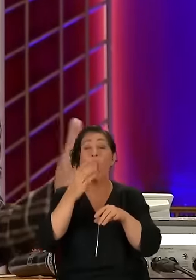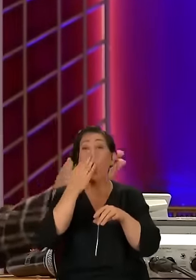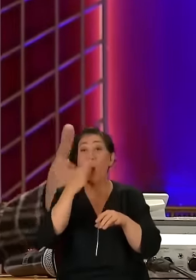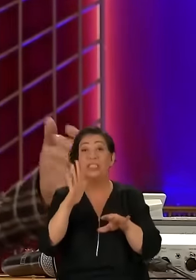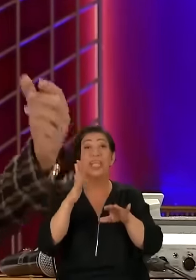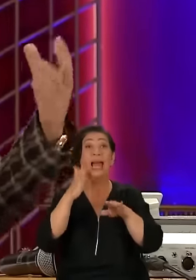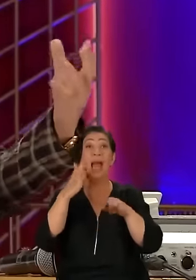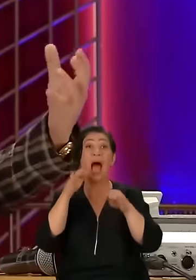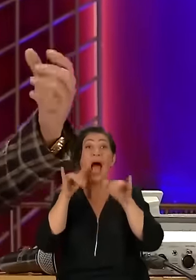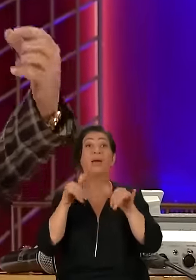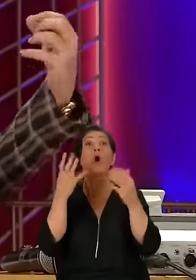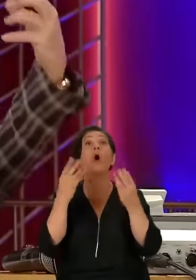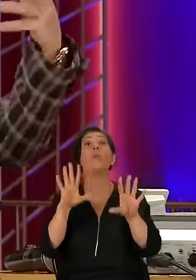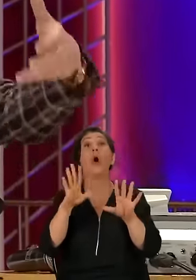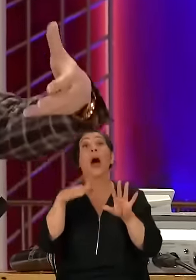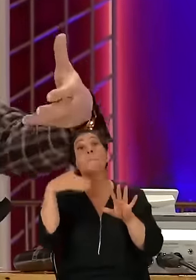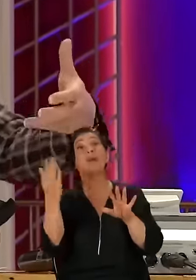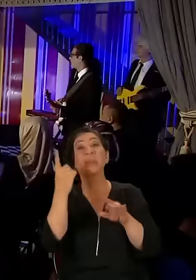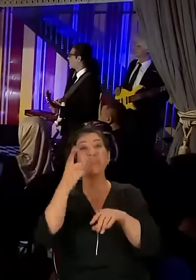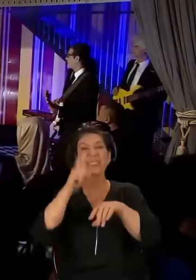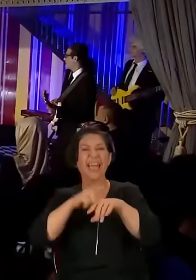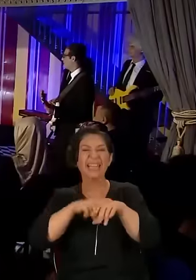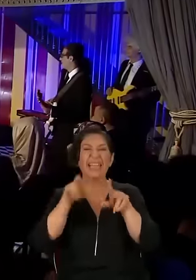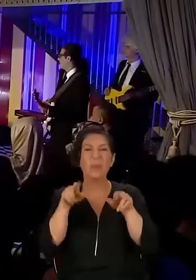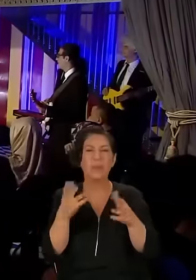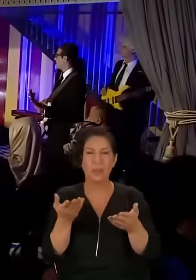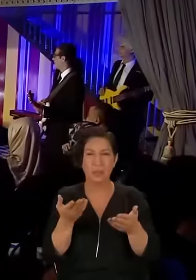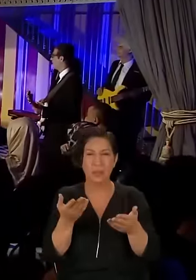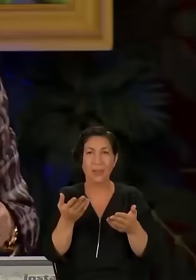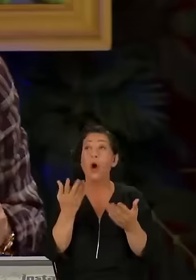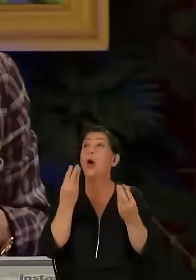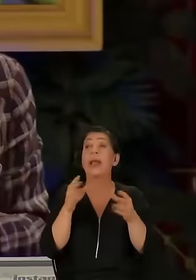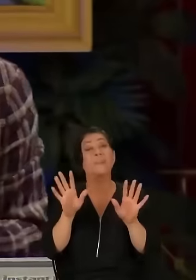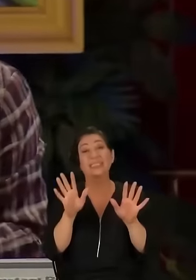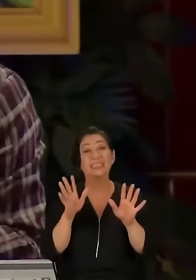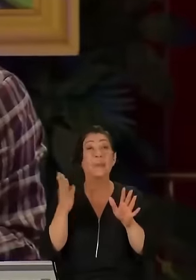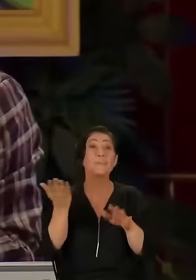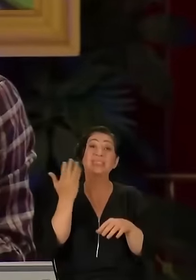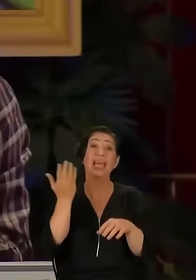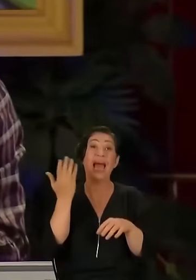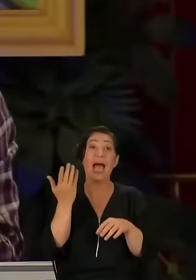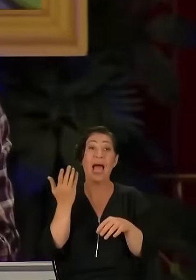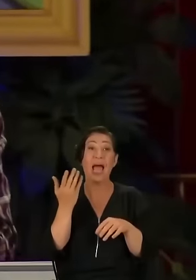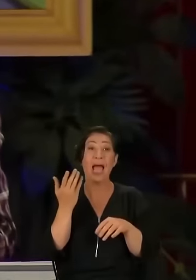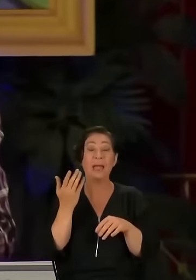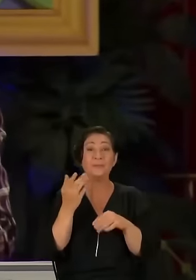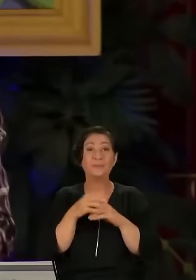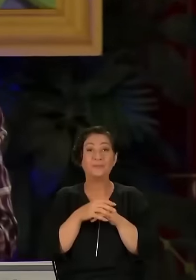orijinaline yaklaşamıyor. Orijinali de başka bir şeyin taklidi gibi çünkü. Olamaz. Mesela